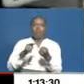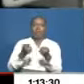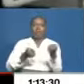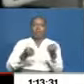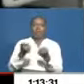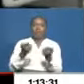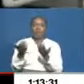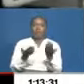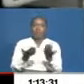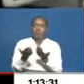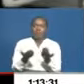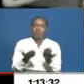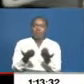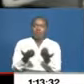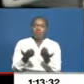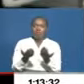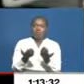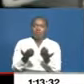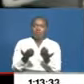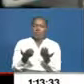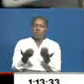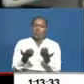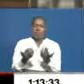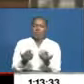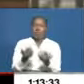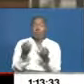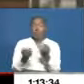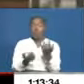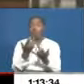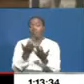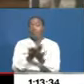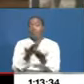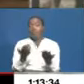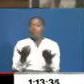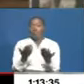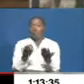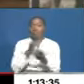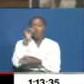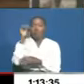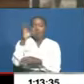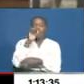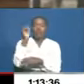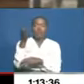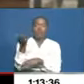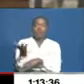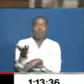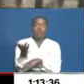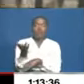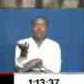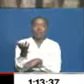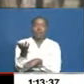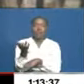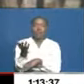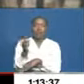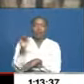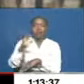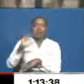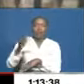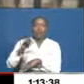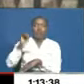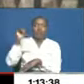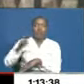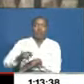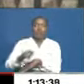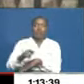huduma. Iwapo sasa hata kungekuwa na moto ama kukuwa na ambulance, gari ya Nairobi County haziwezi enda hata